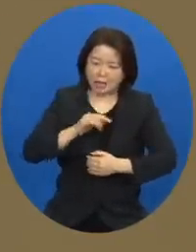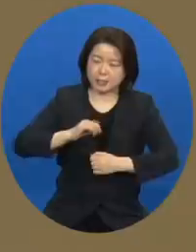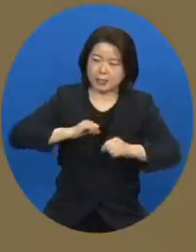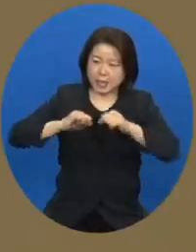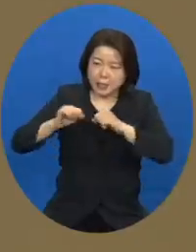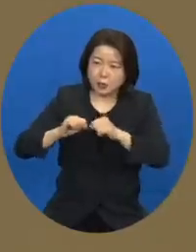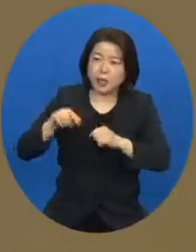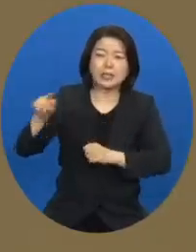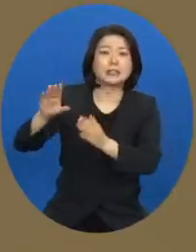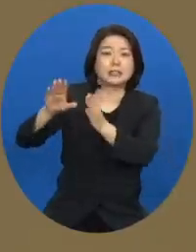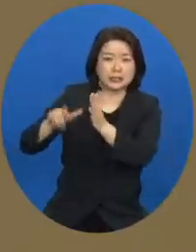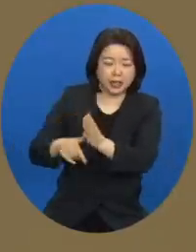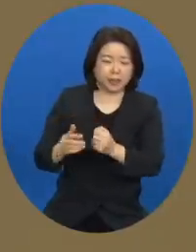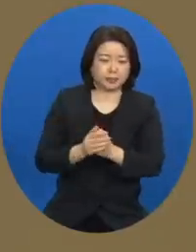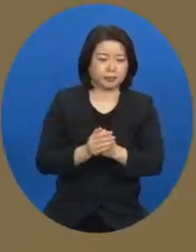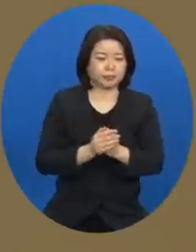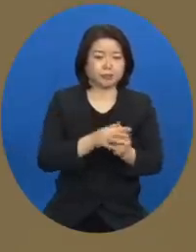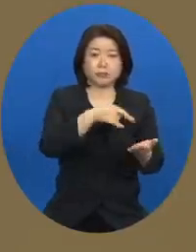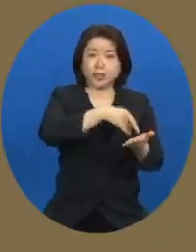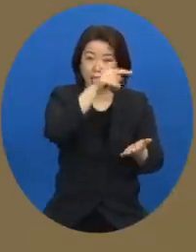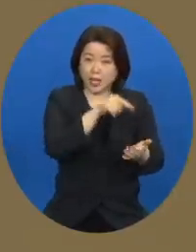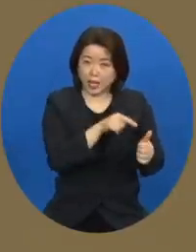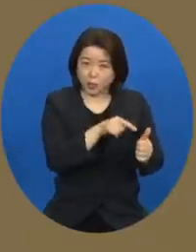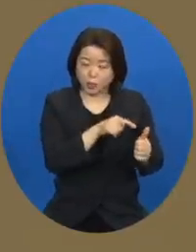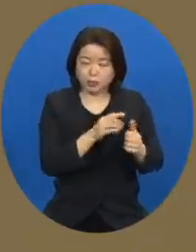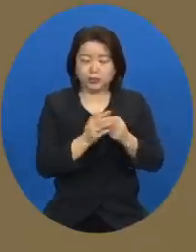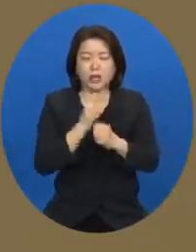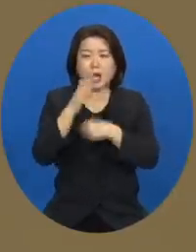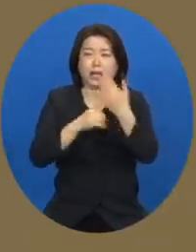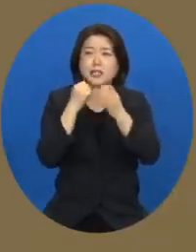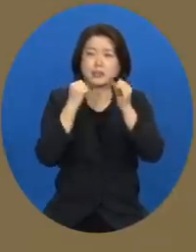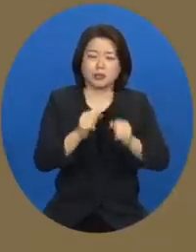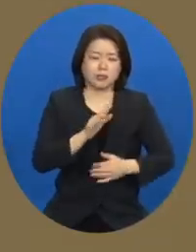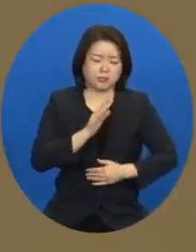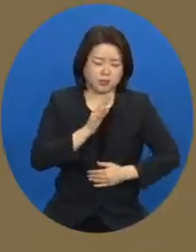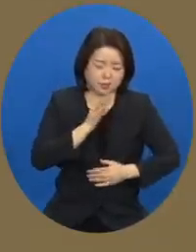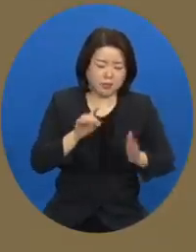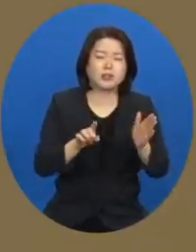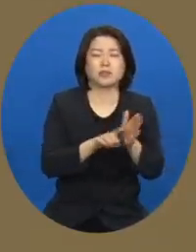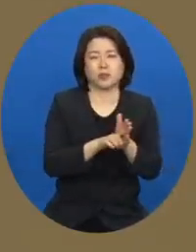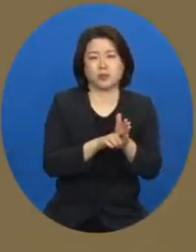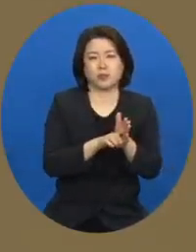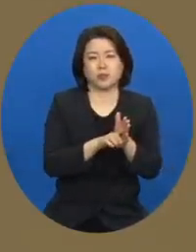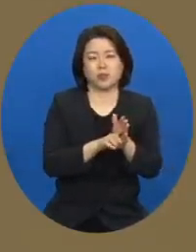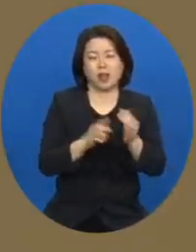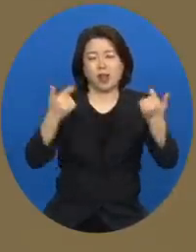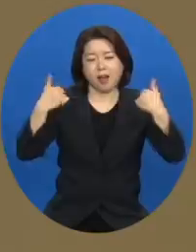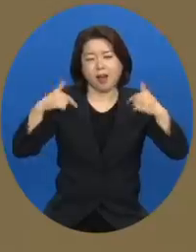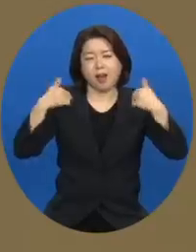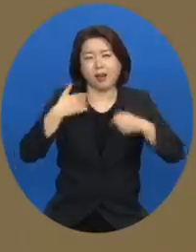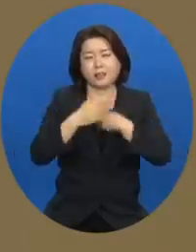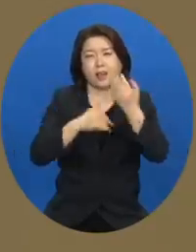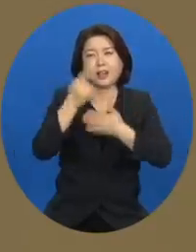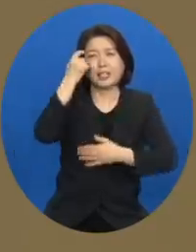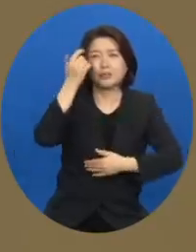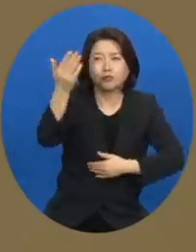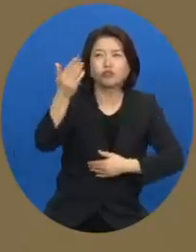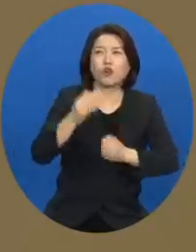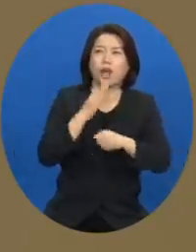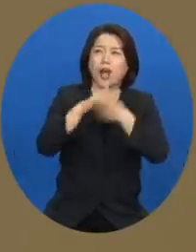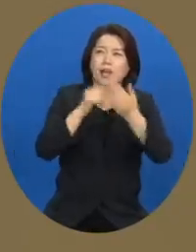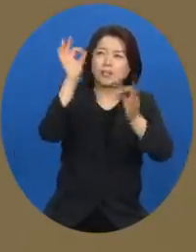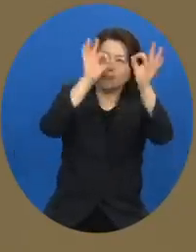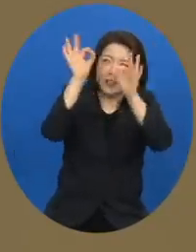에녹은 하나님이 계신 것을 정말 믿었고 그리고 늘 하나님께 묻고 하나님을